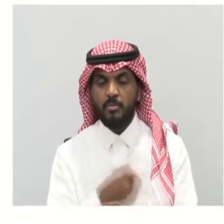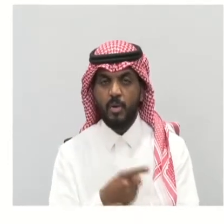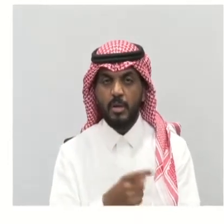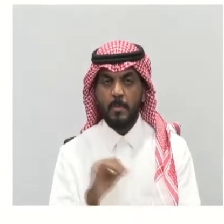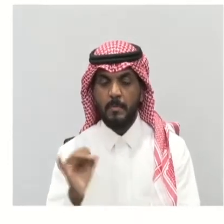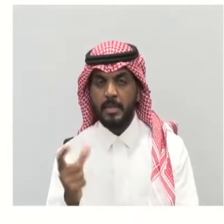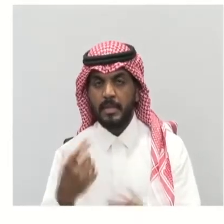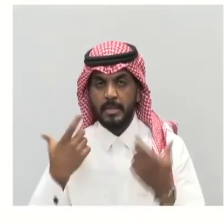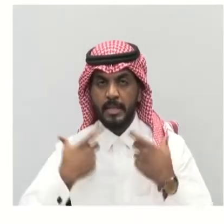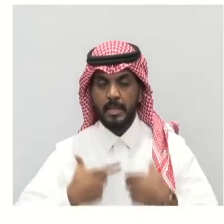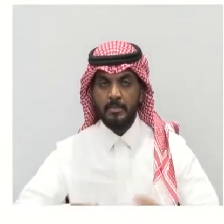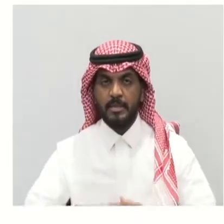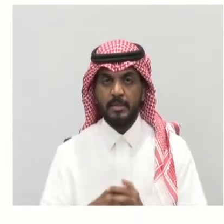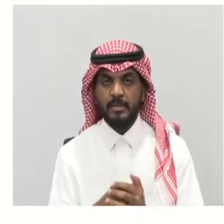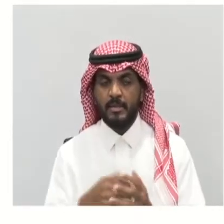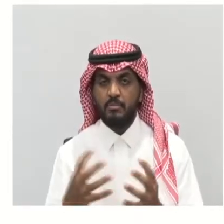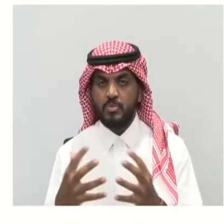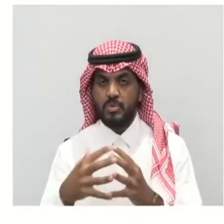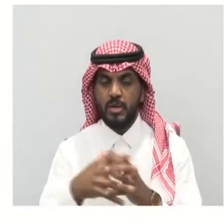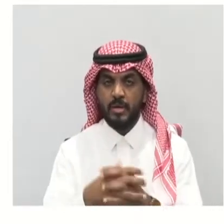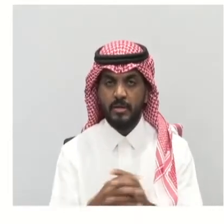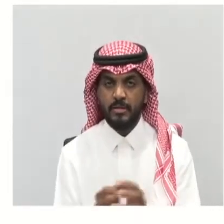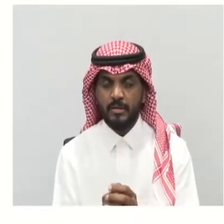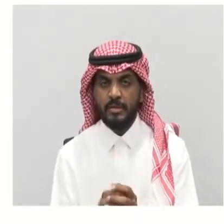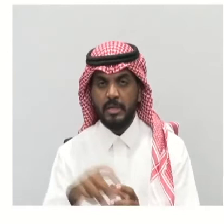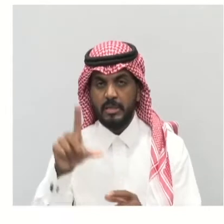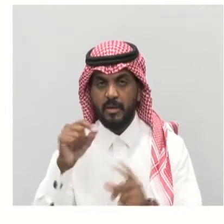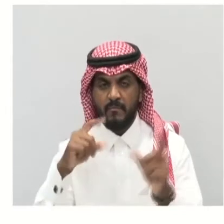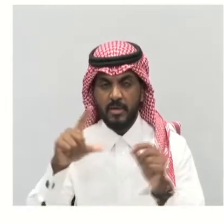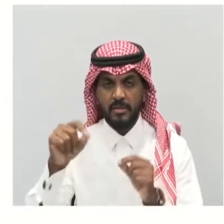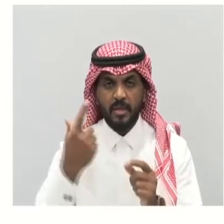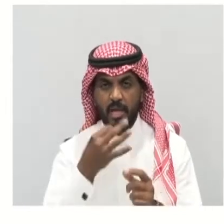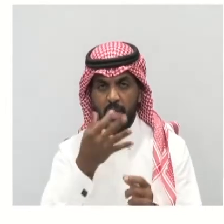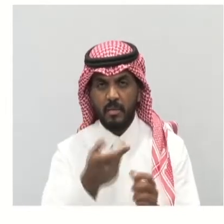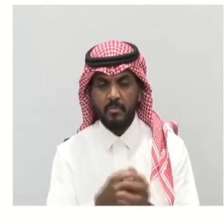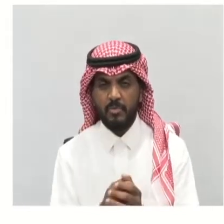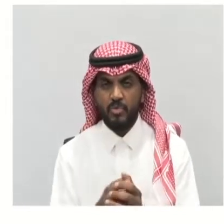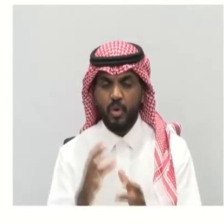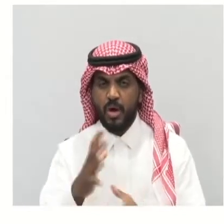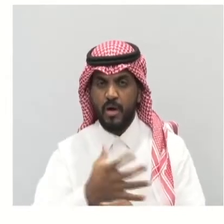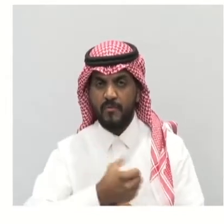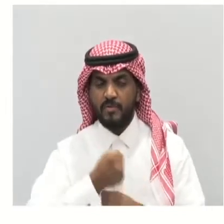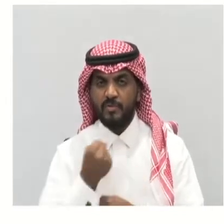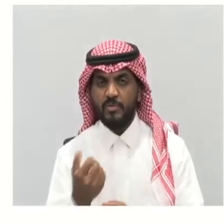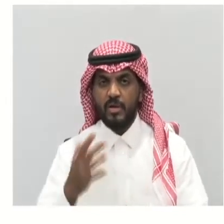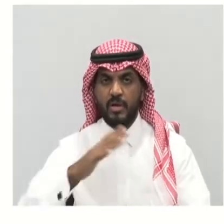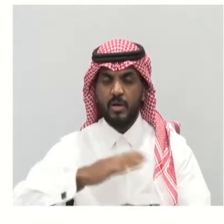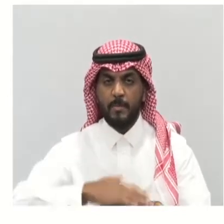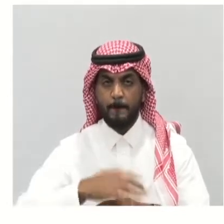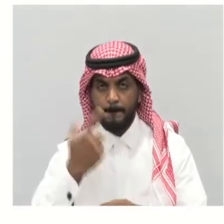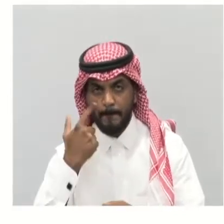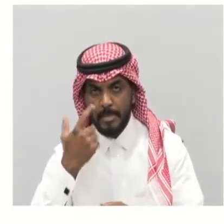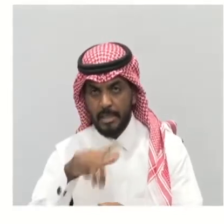من تلاميذه المشاركة باقتراحات يحافظون بها على